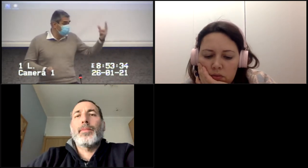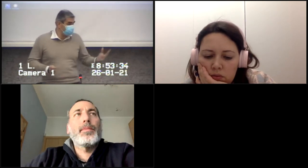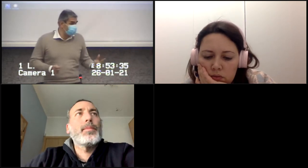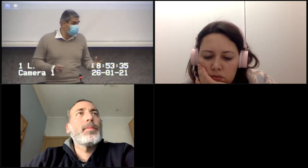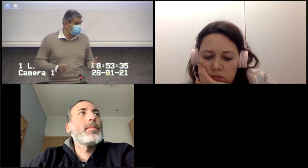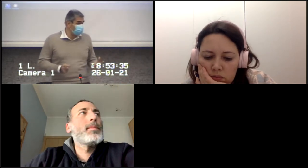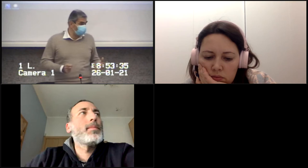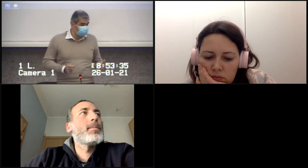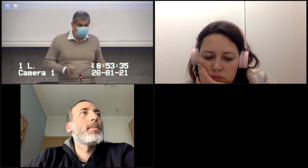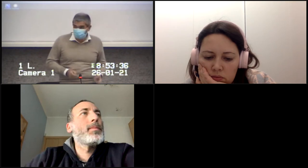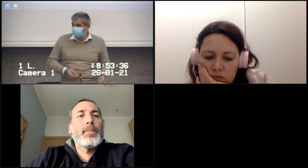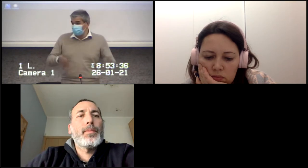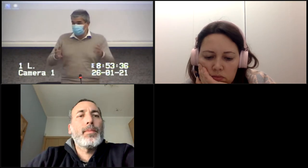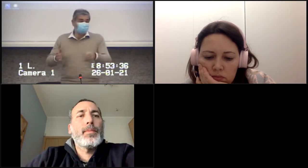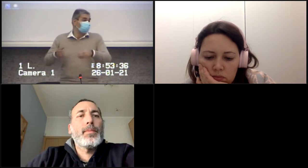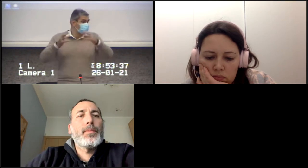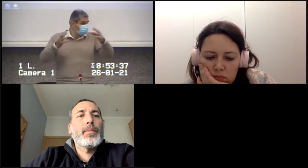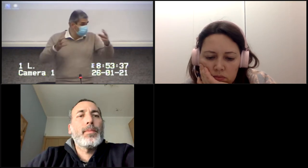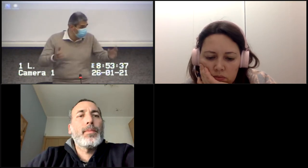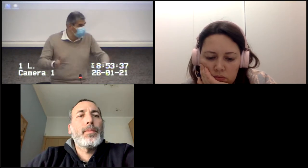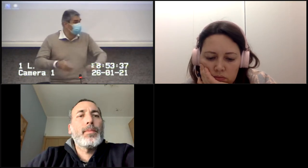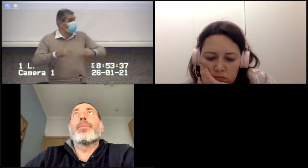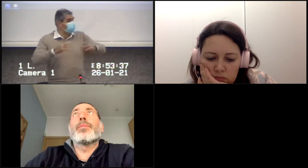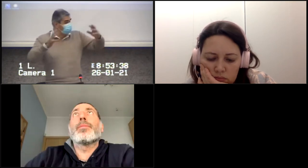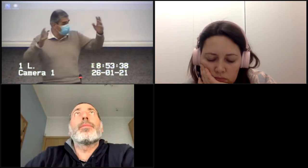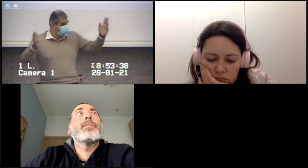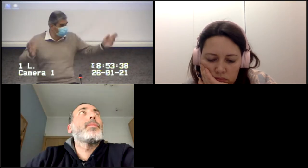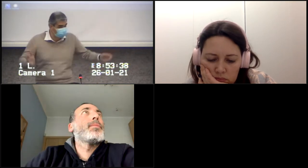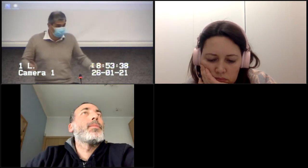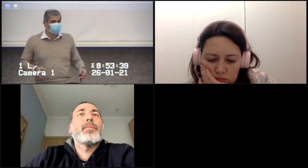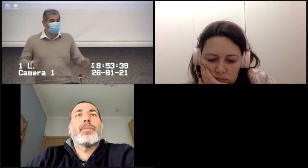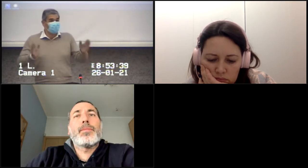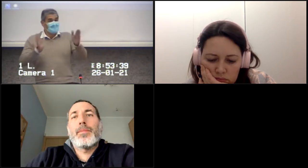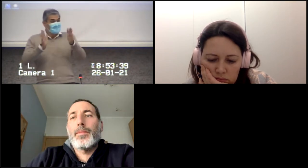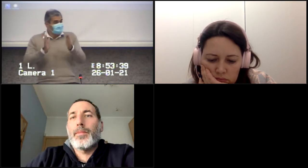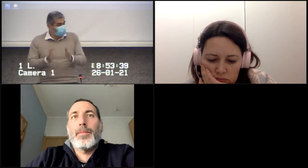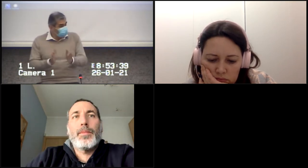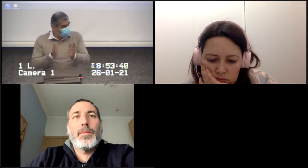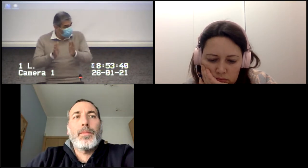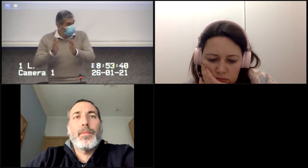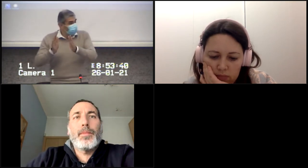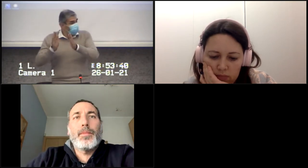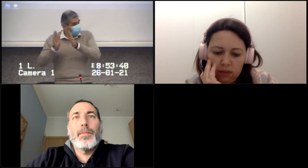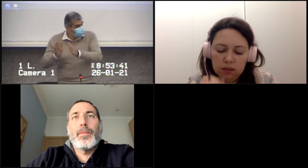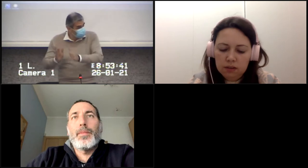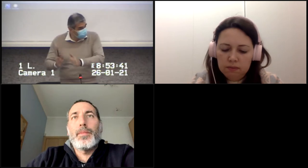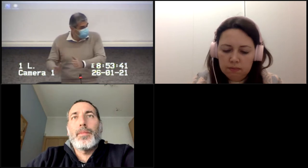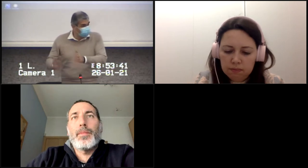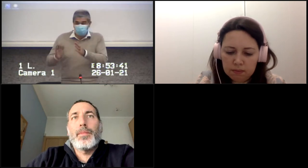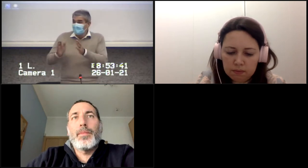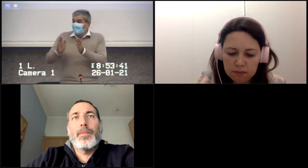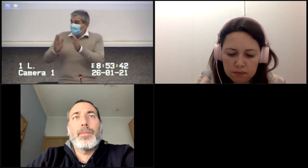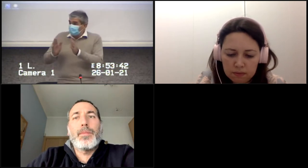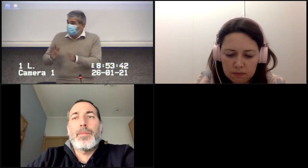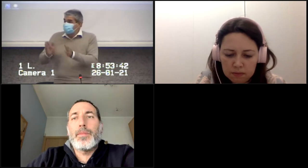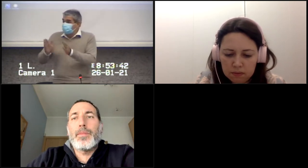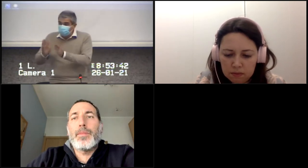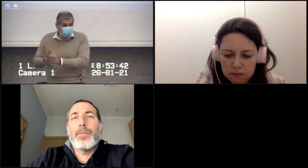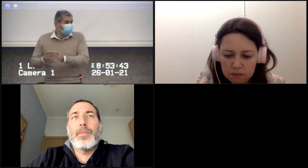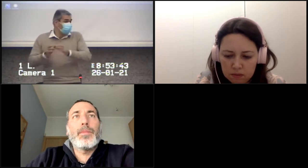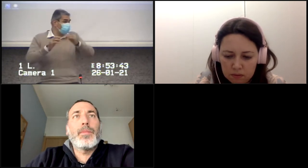della presenza del professionista, penso ai piccoli comuni e alle piccole comunità montane. Su questo opera diligentemente,